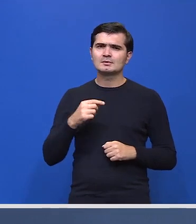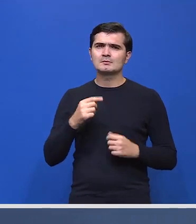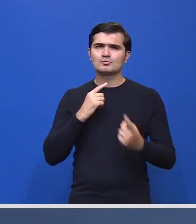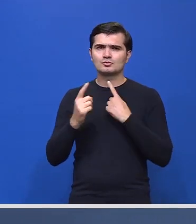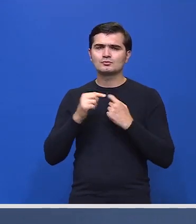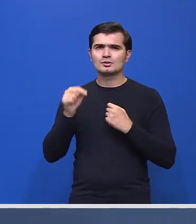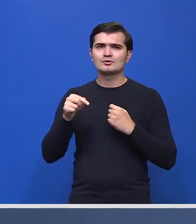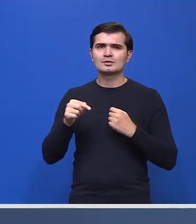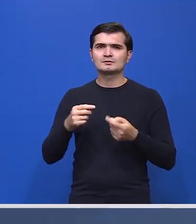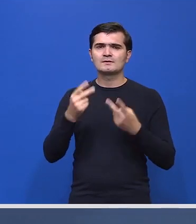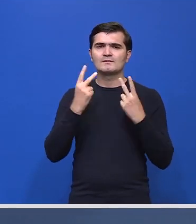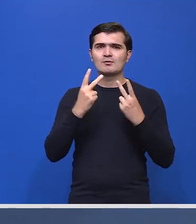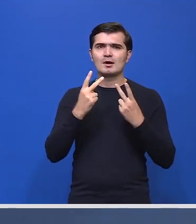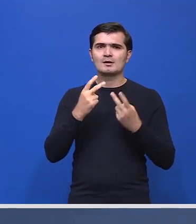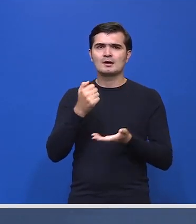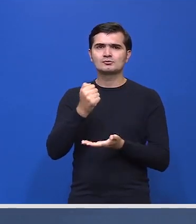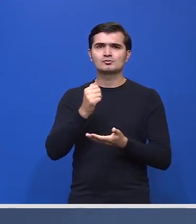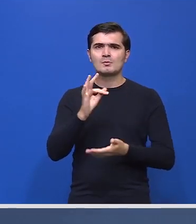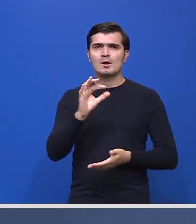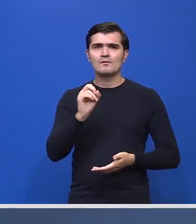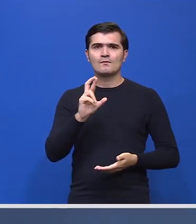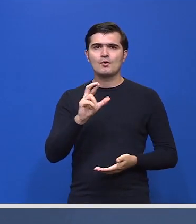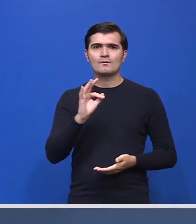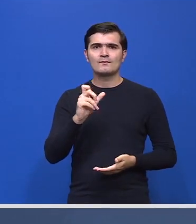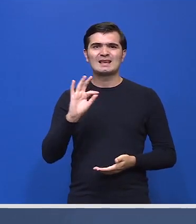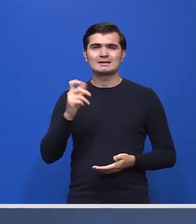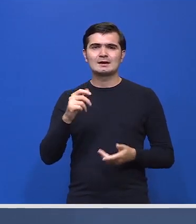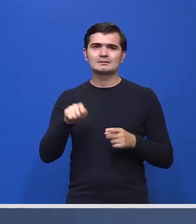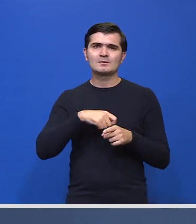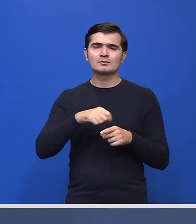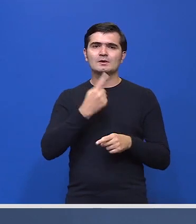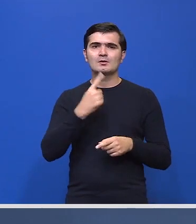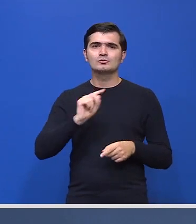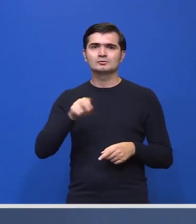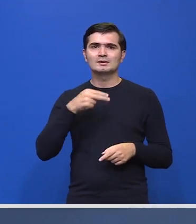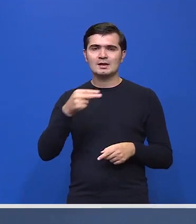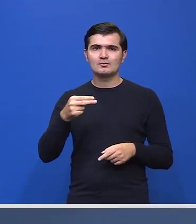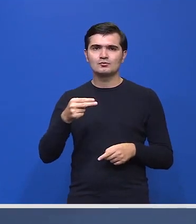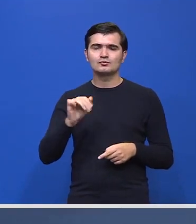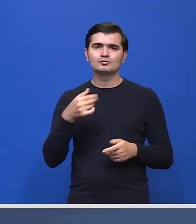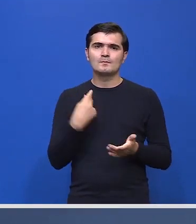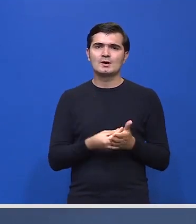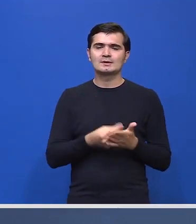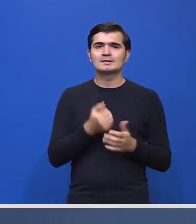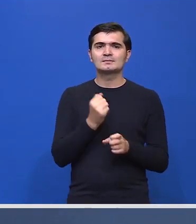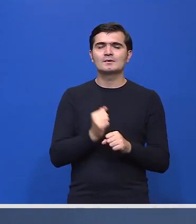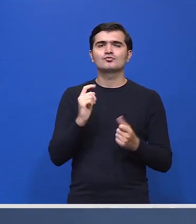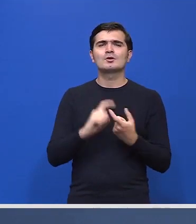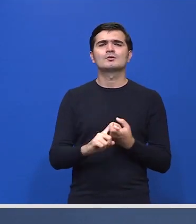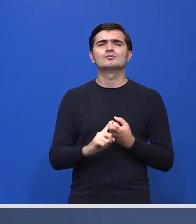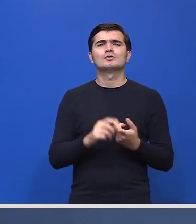acest cuantum al sumei forfetare să fie modificat la 100 de euro, Decontarea se face în legătură